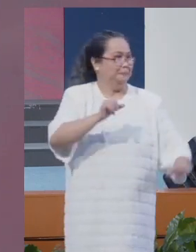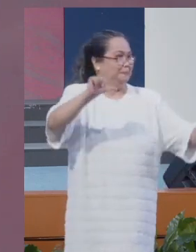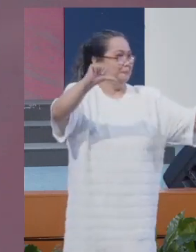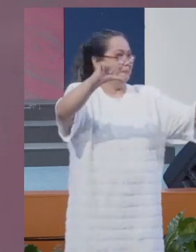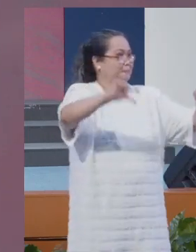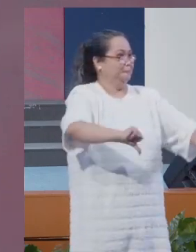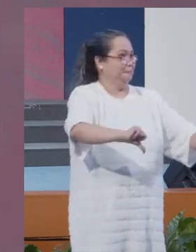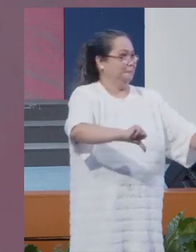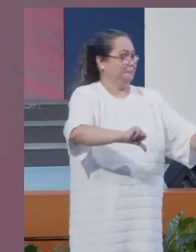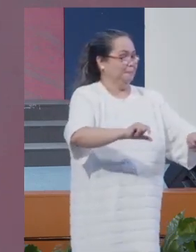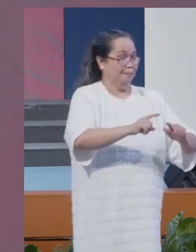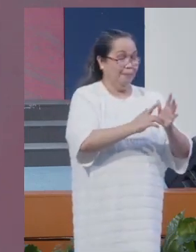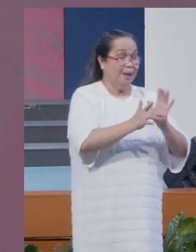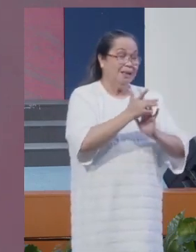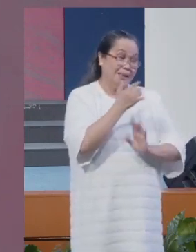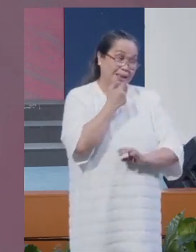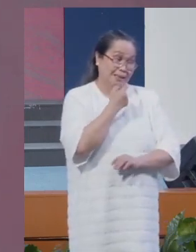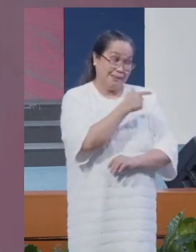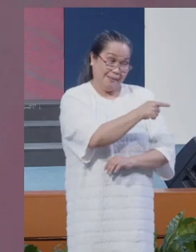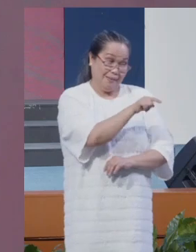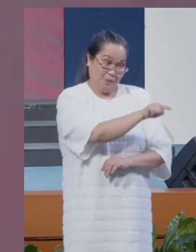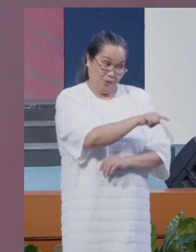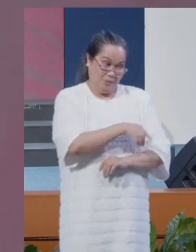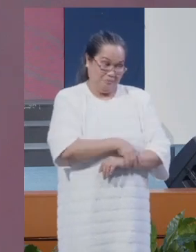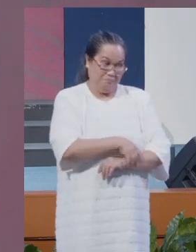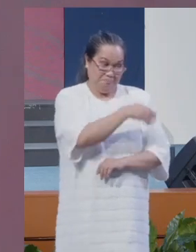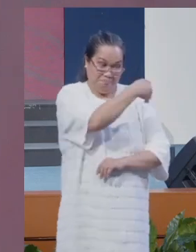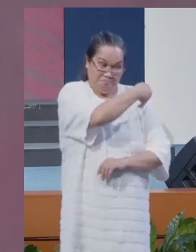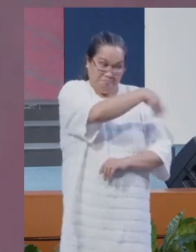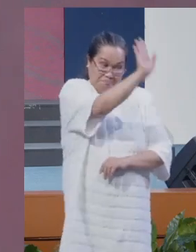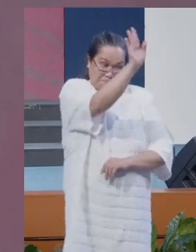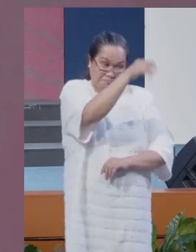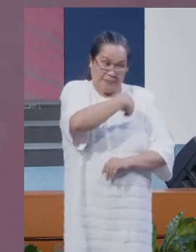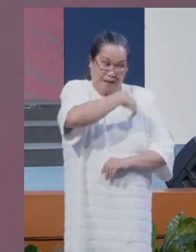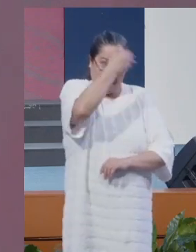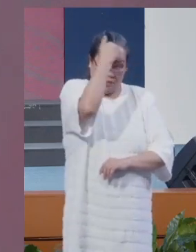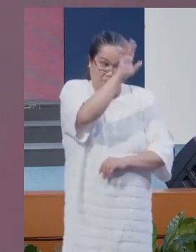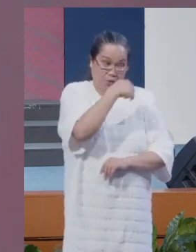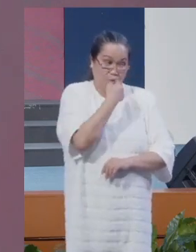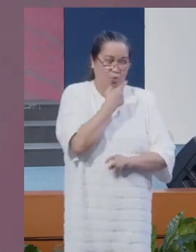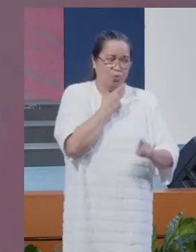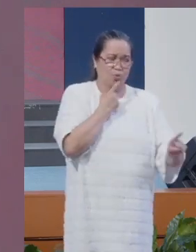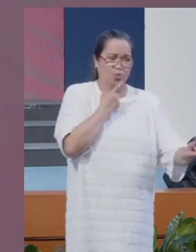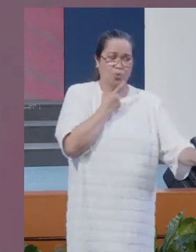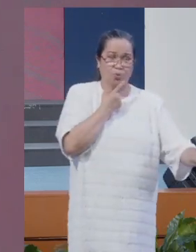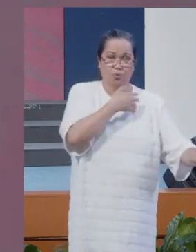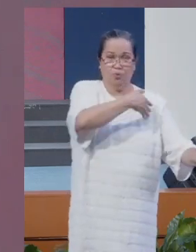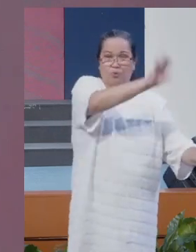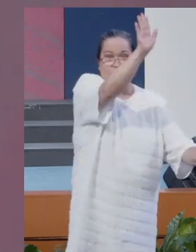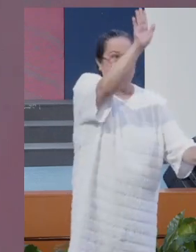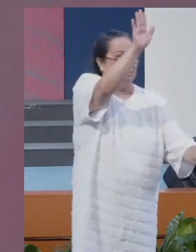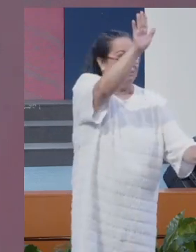Baka sabihin ng Panginoon sa inyo, away from me, I do not know you.